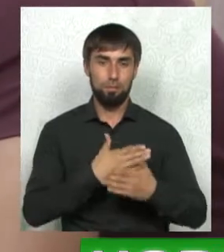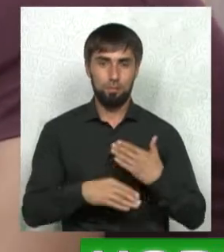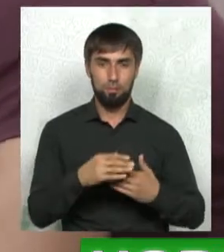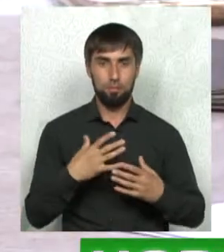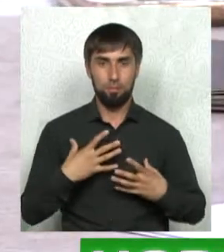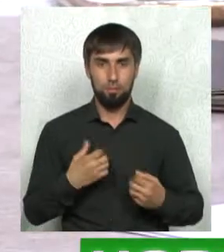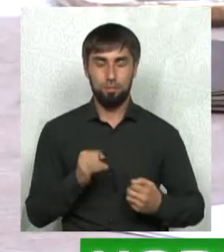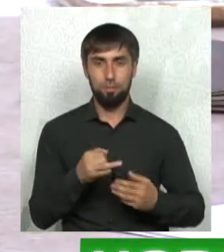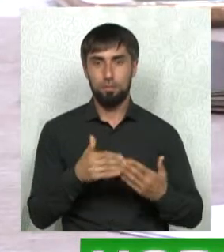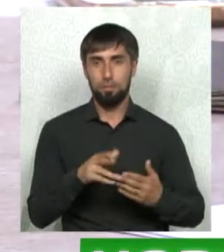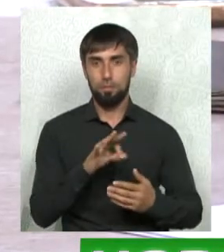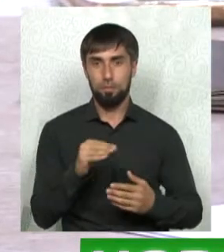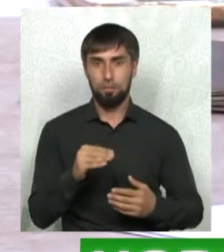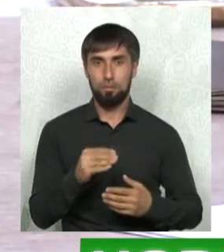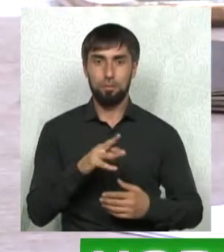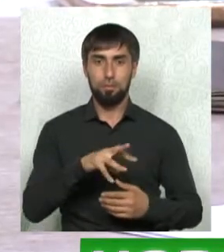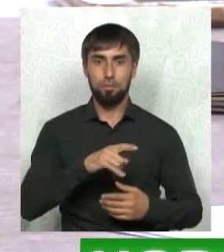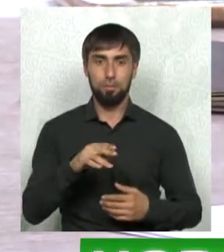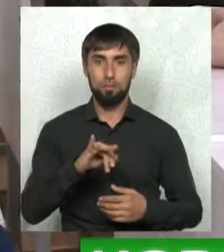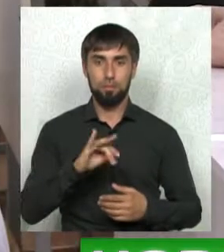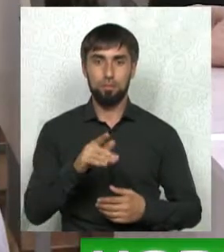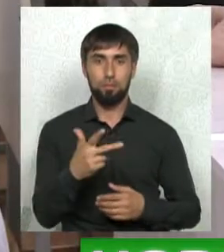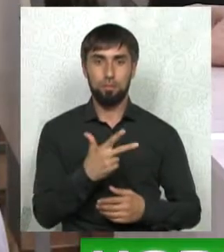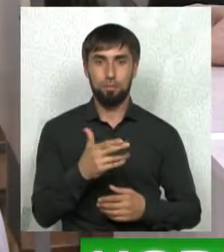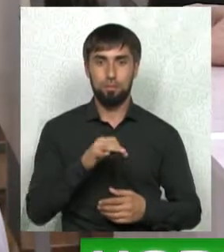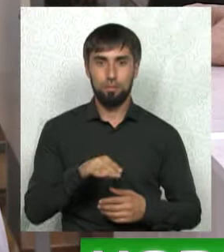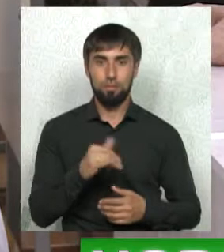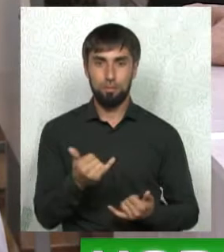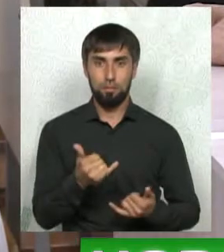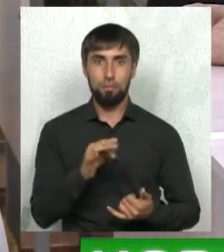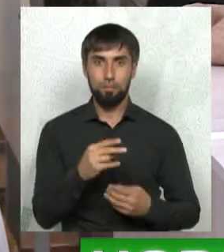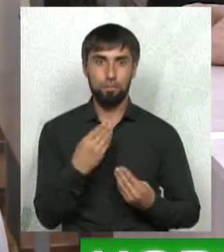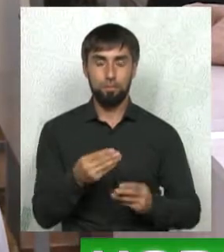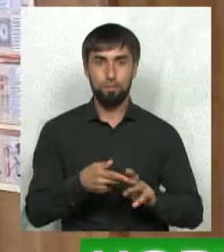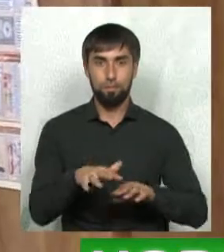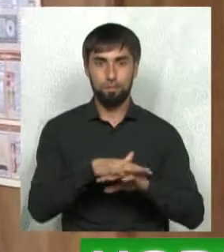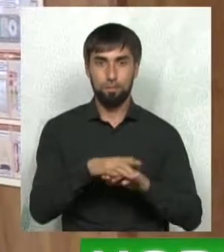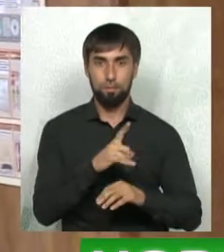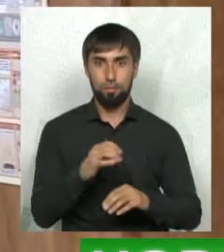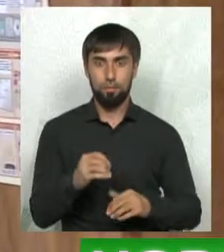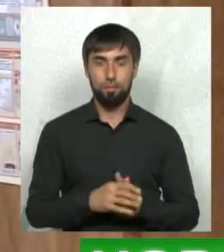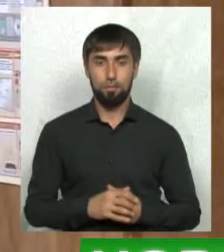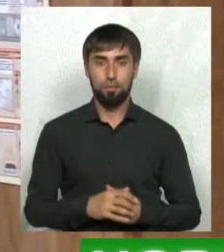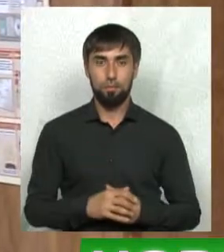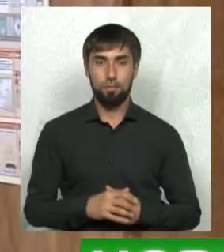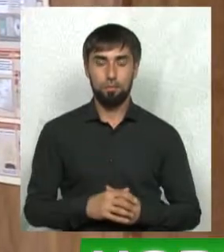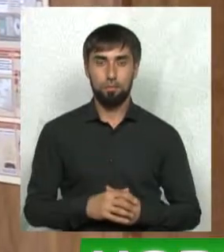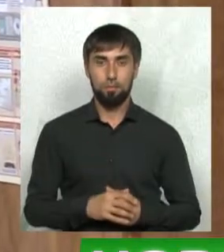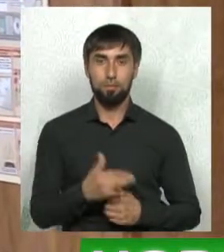возможностями здоровья и выпускники колледжа. Для Магомеда Илиева это уже третье тестирование, сегодня он сдает обществознание. Последний экзамен, я делал